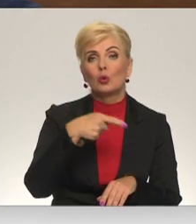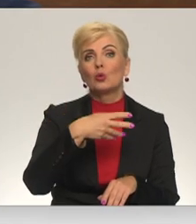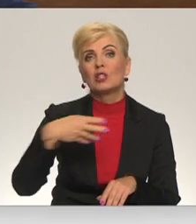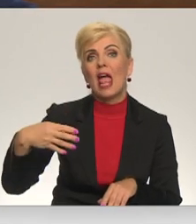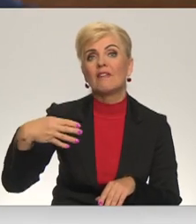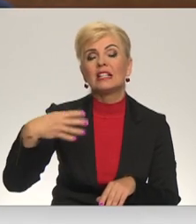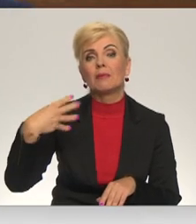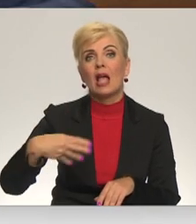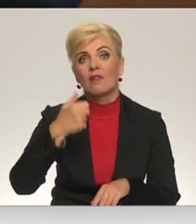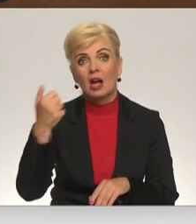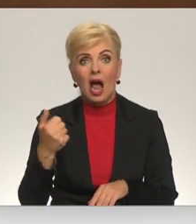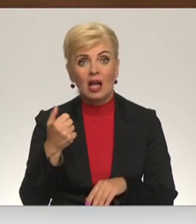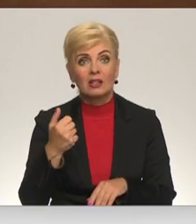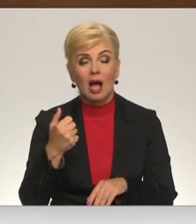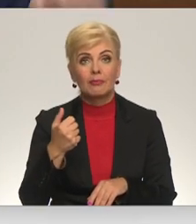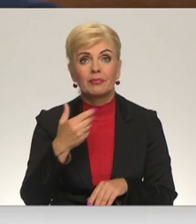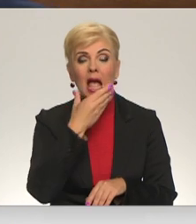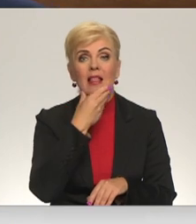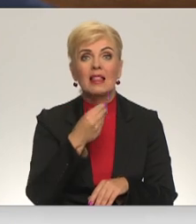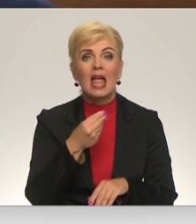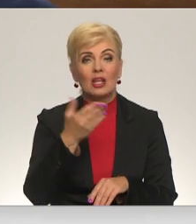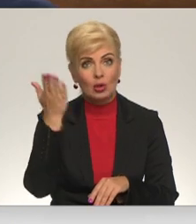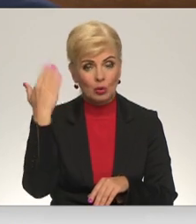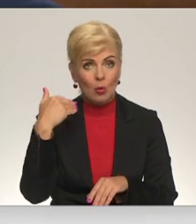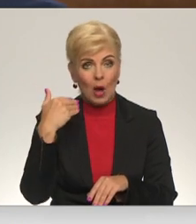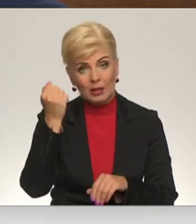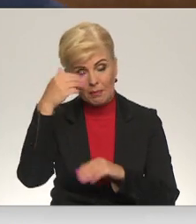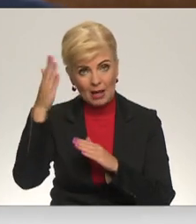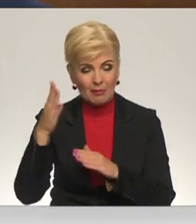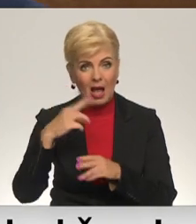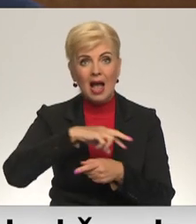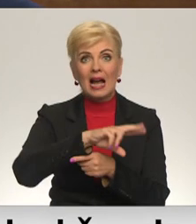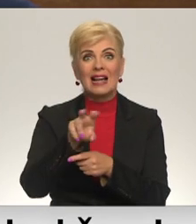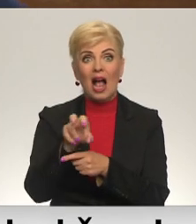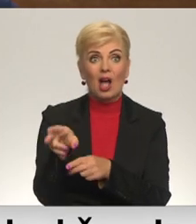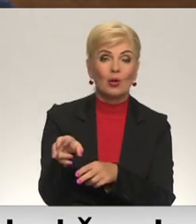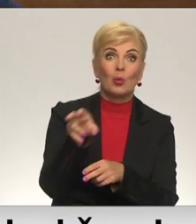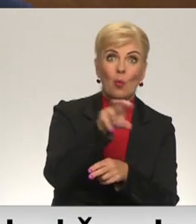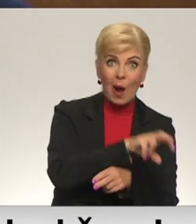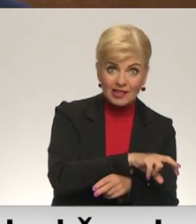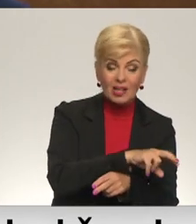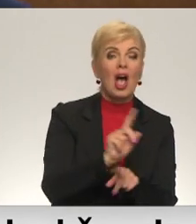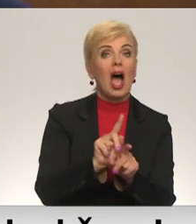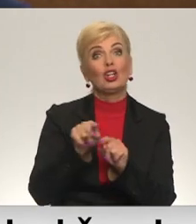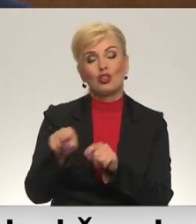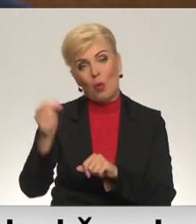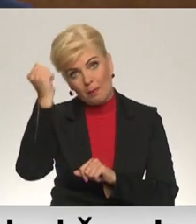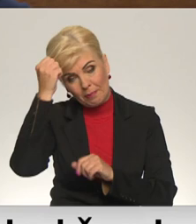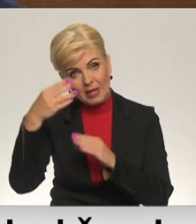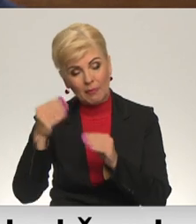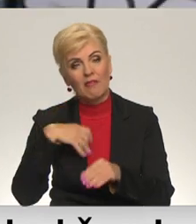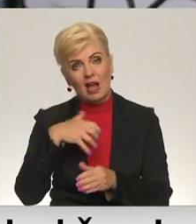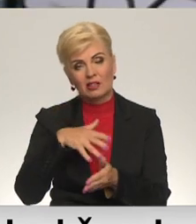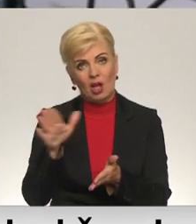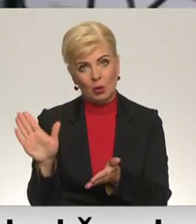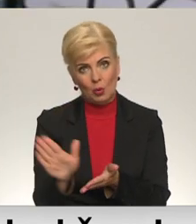kad Ļeņinu paņēma un nocēla no ceļam krāna, tad arī vajadzēja šo pieminekli